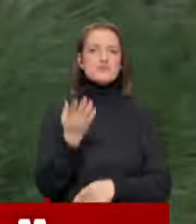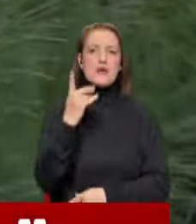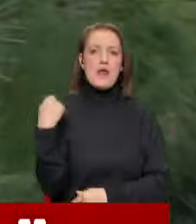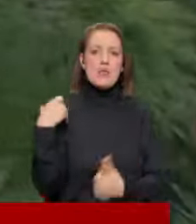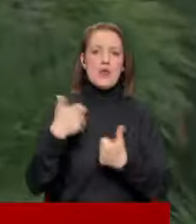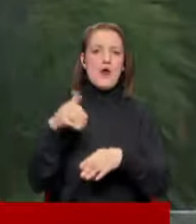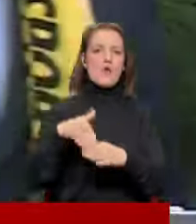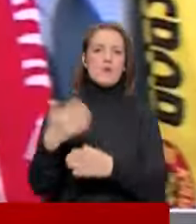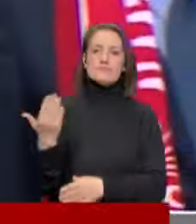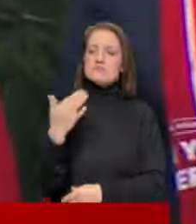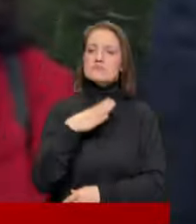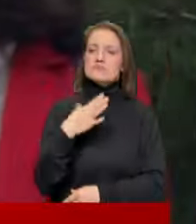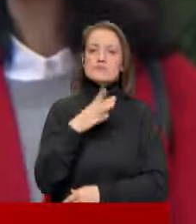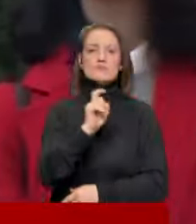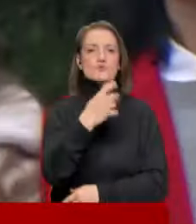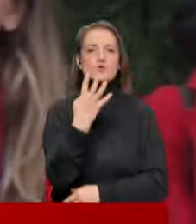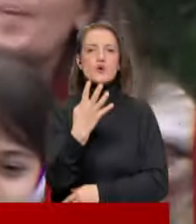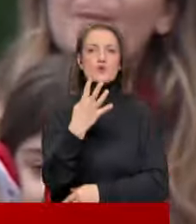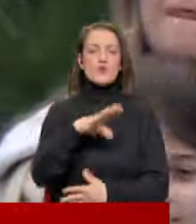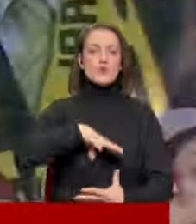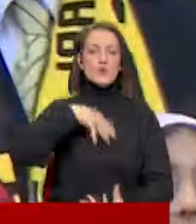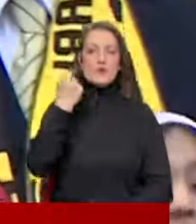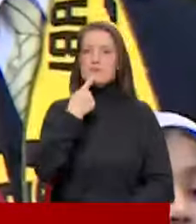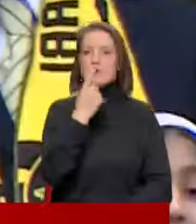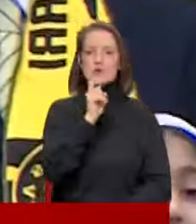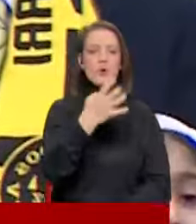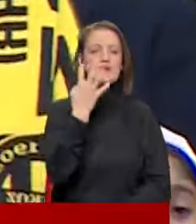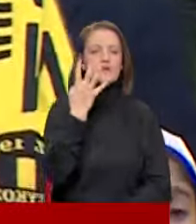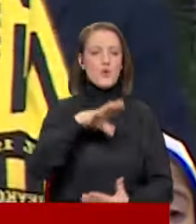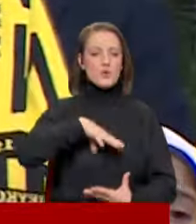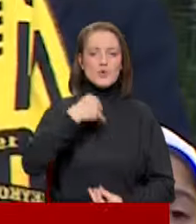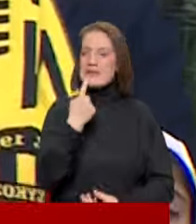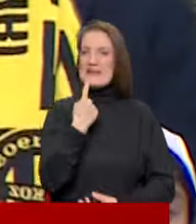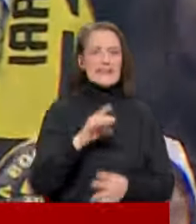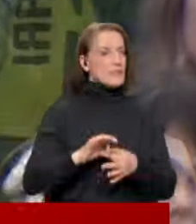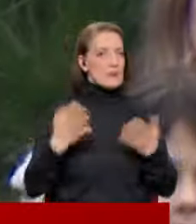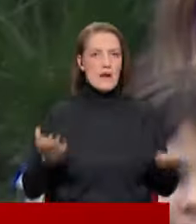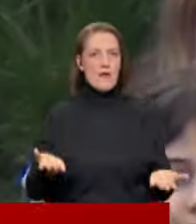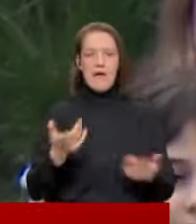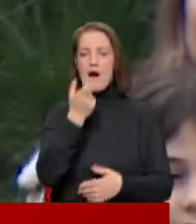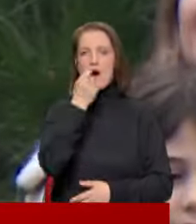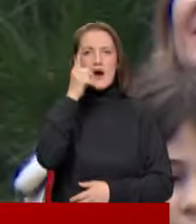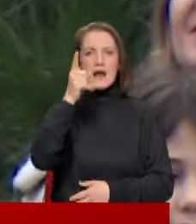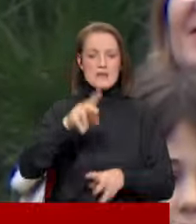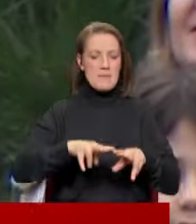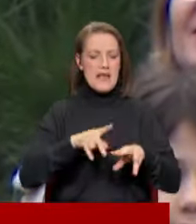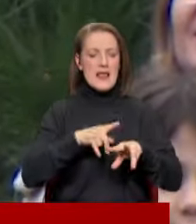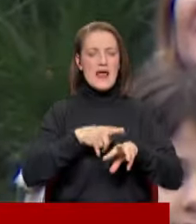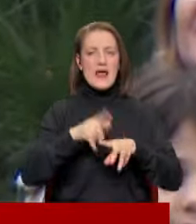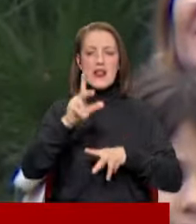tekrar o istiyorlar 94 ruhuyla diyorlar 94 ruhu dediğin nedir Ankara'da Melih